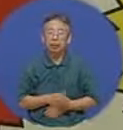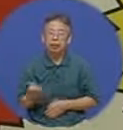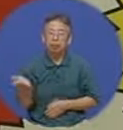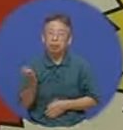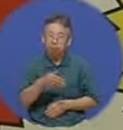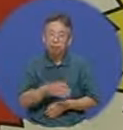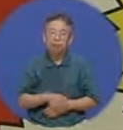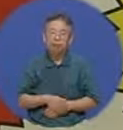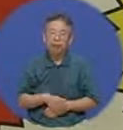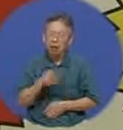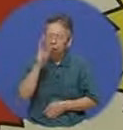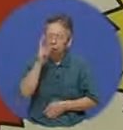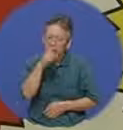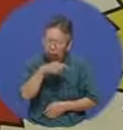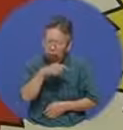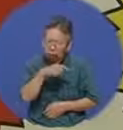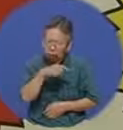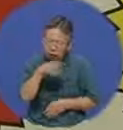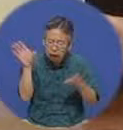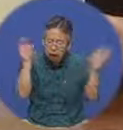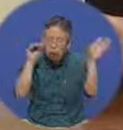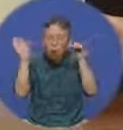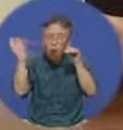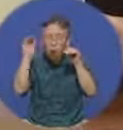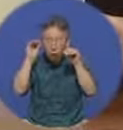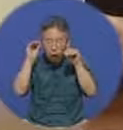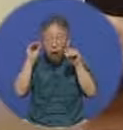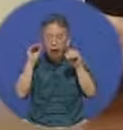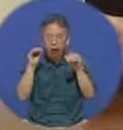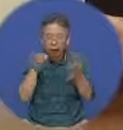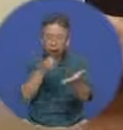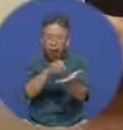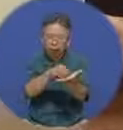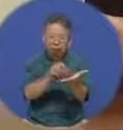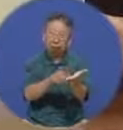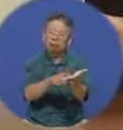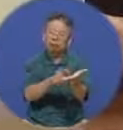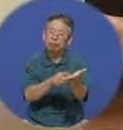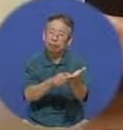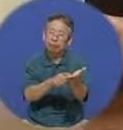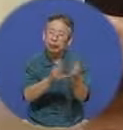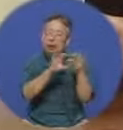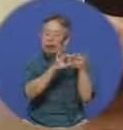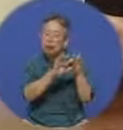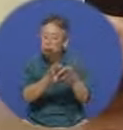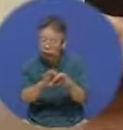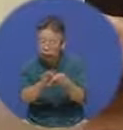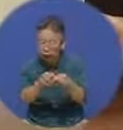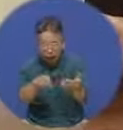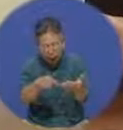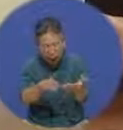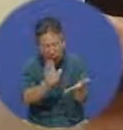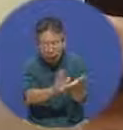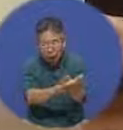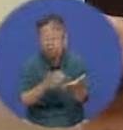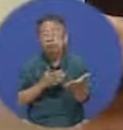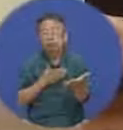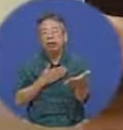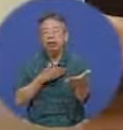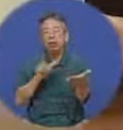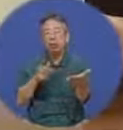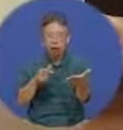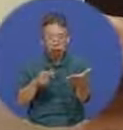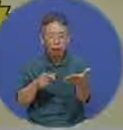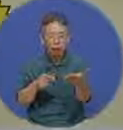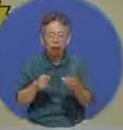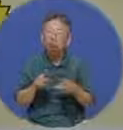から、悪質の有害情報というのがここから継続したパトロールで分かったらね、その2つあ